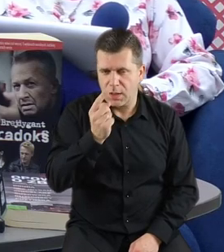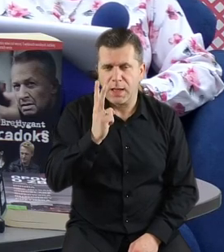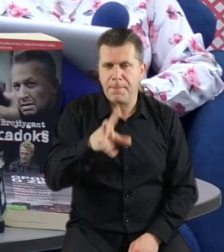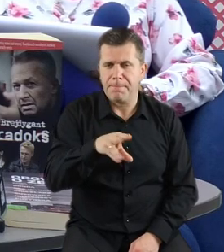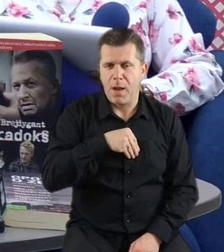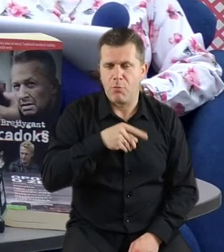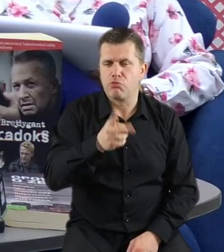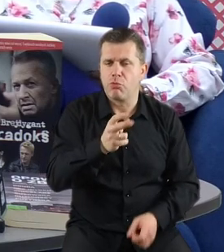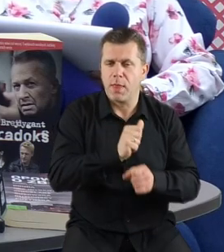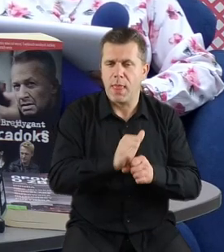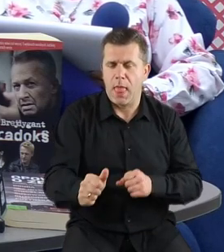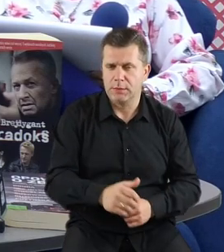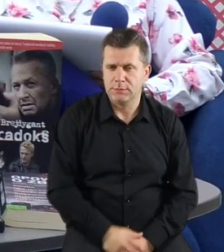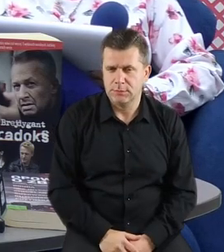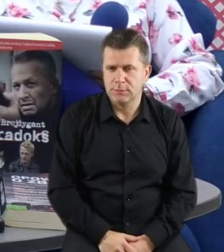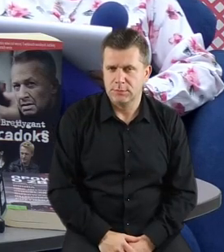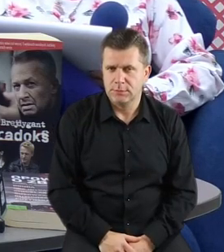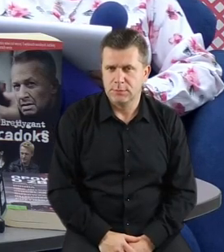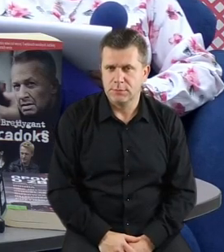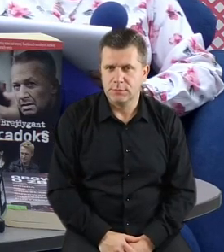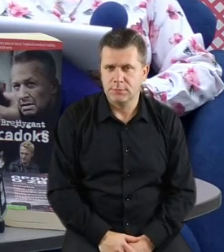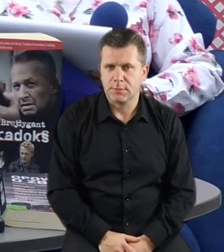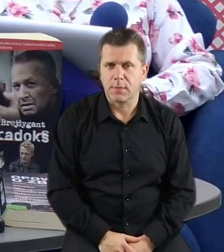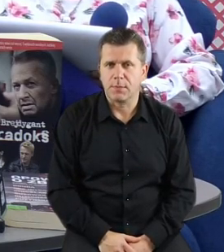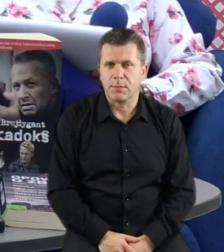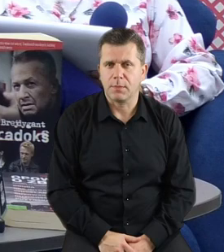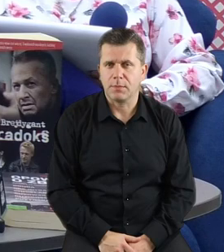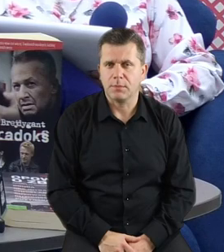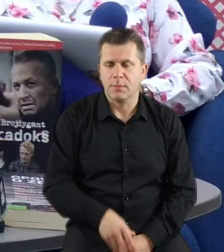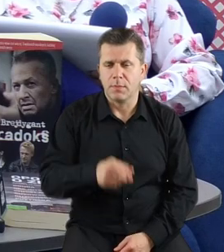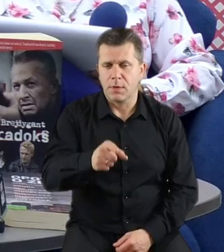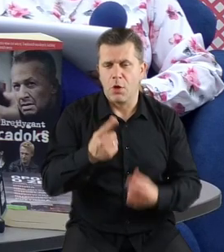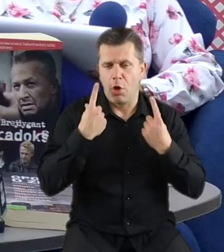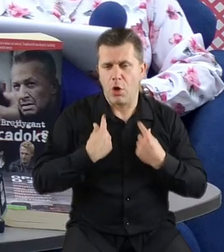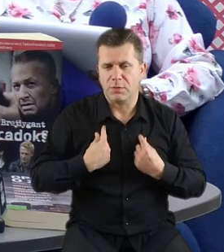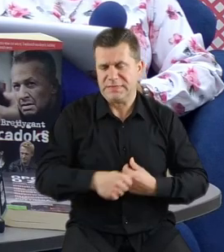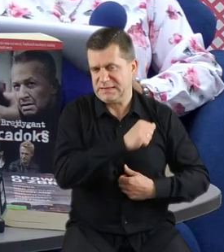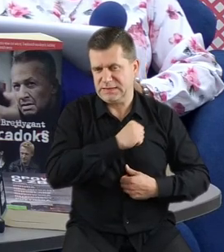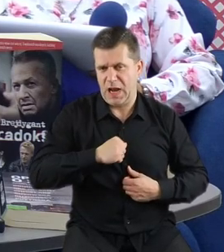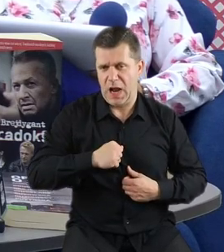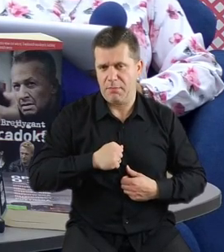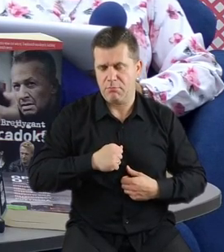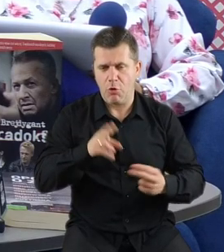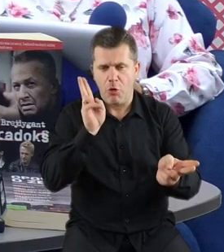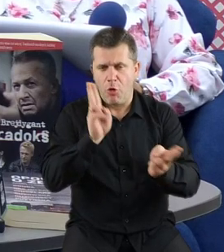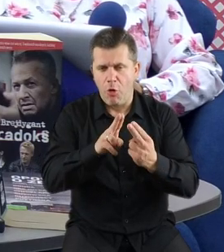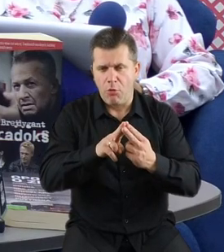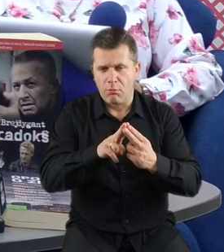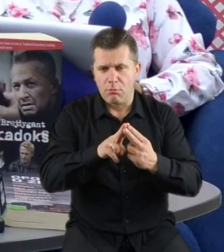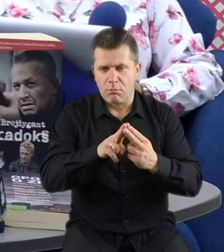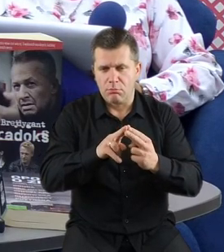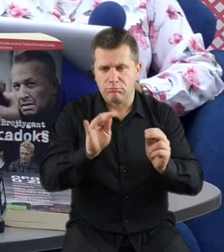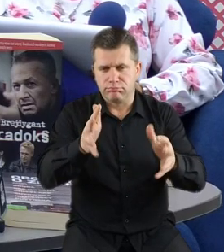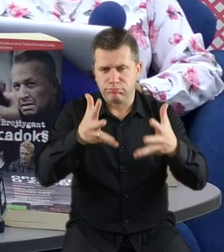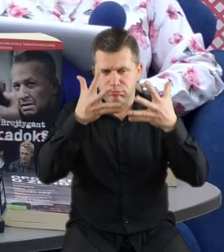oczu, z kim ma do czynienia w ogóle. I jakby i ta postać mu się wyłania z kontaktu z